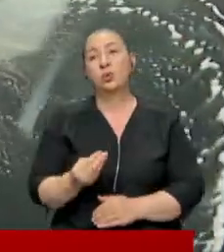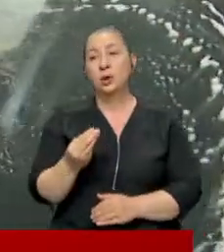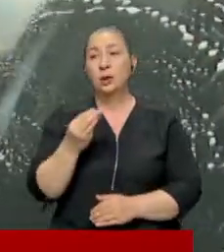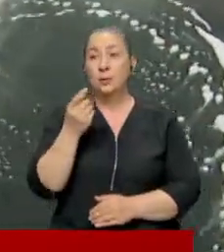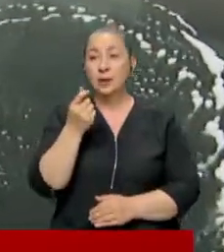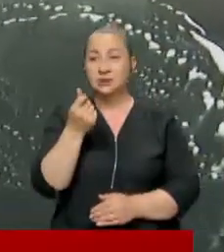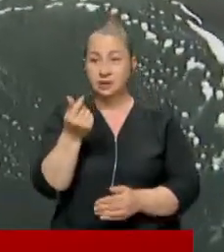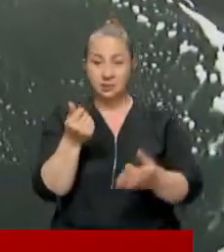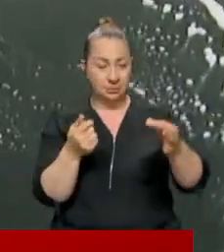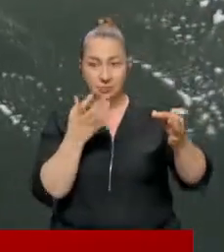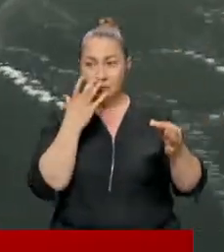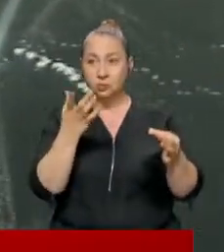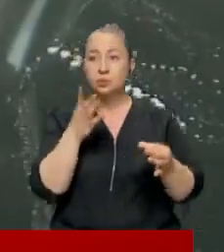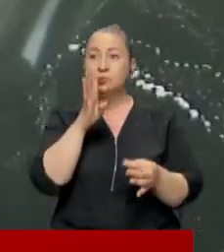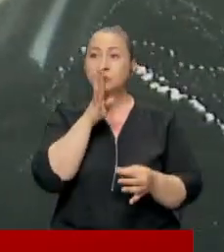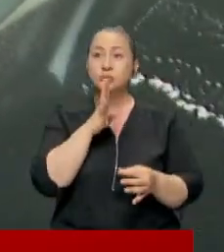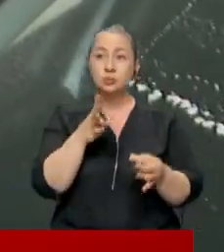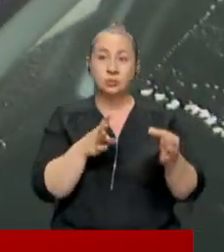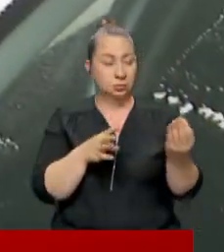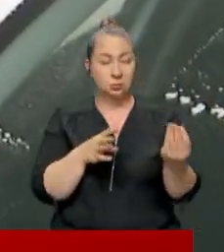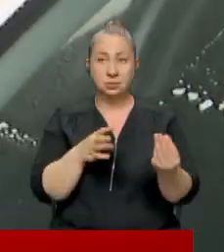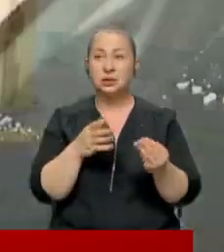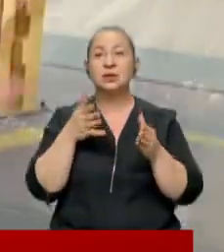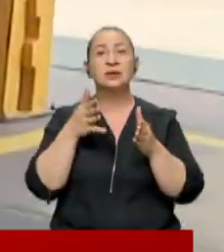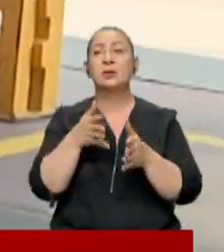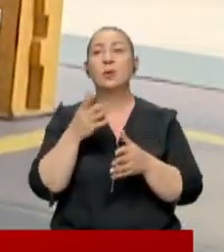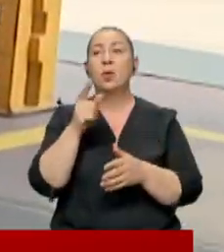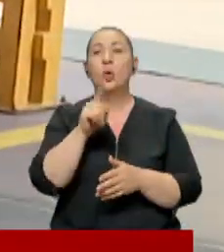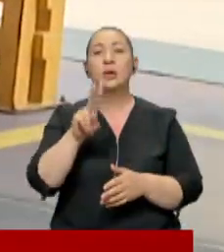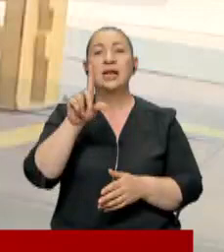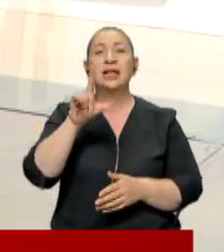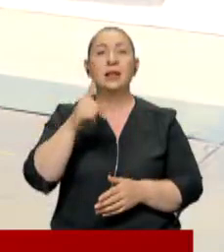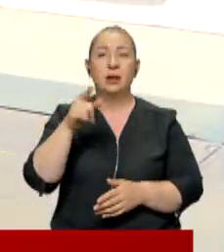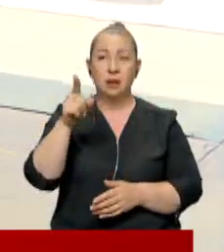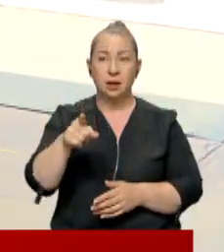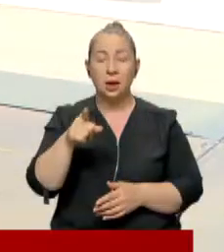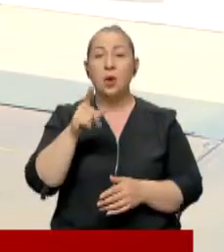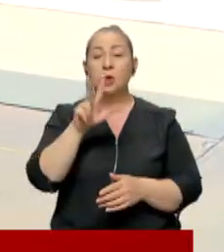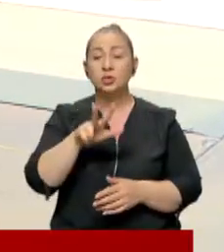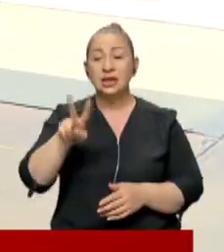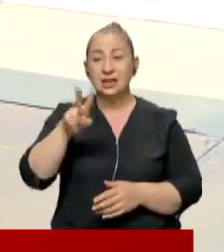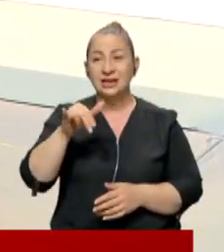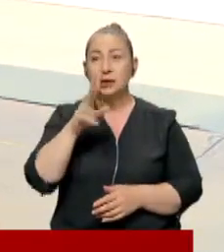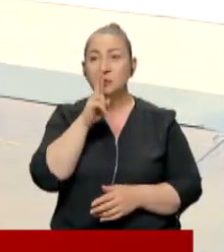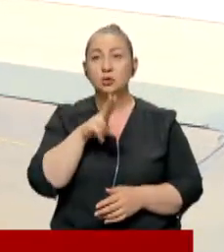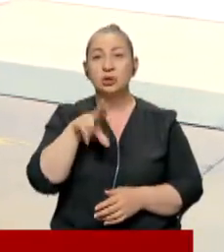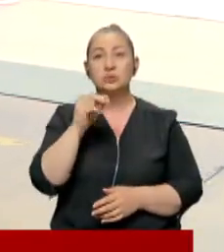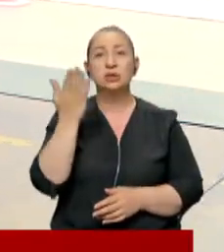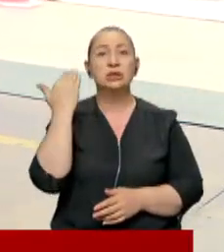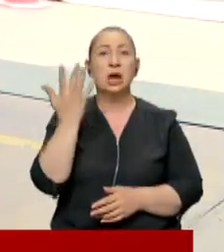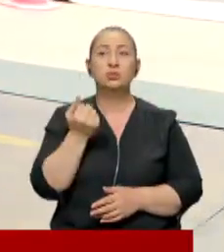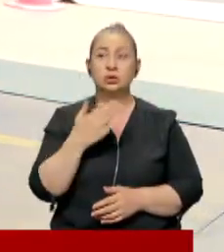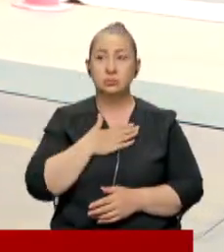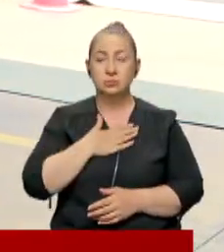çıktı paranız elinizde hazır ne kadar 17 litre geldi 37 litre 270 liraya